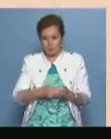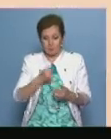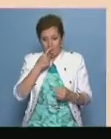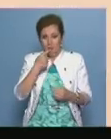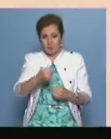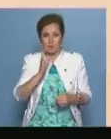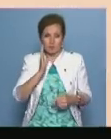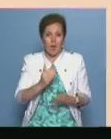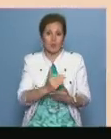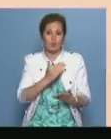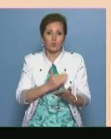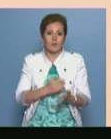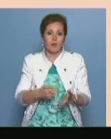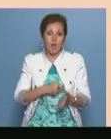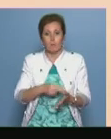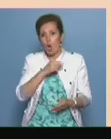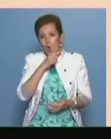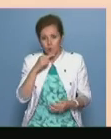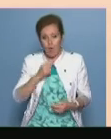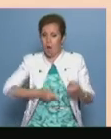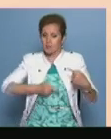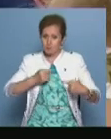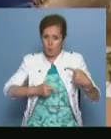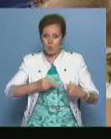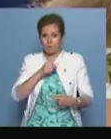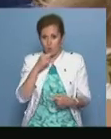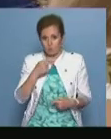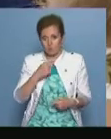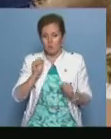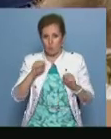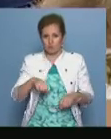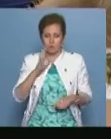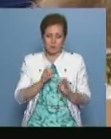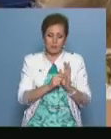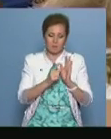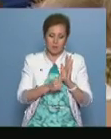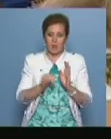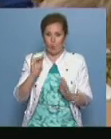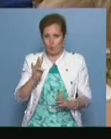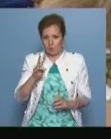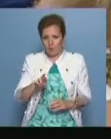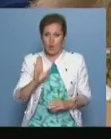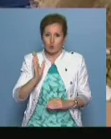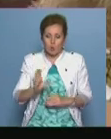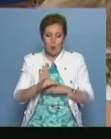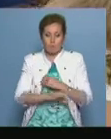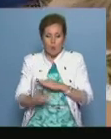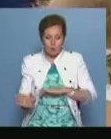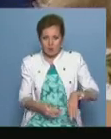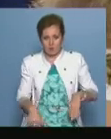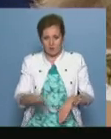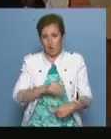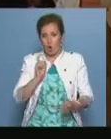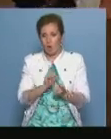по русскому языку. Оспорить оценки по этому предмету можно будет 17 июня. И только после всех конфликтных комиссий